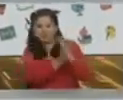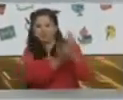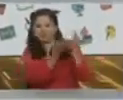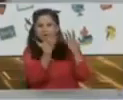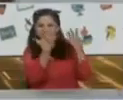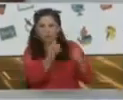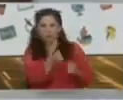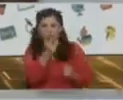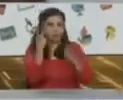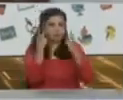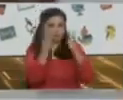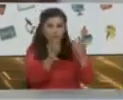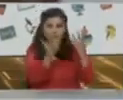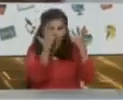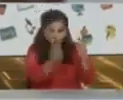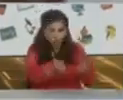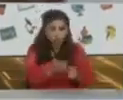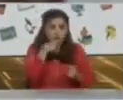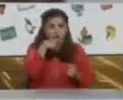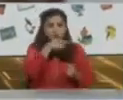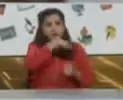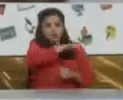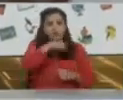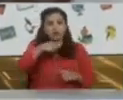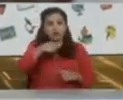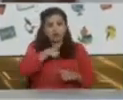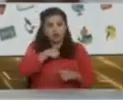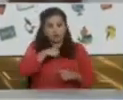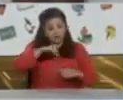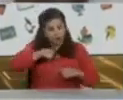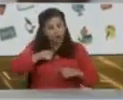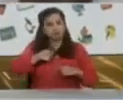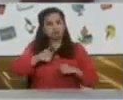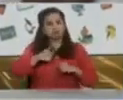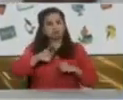प्रकाश उनके भीतर से प्रकाशमान होना चाहिए